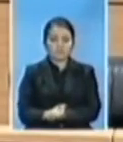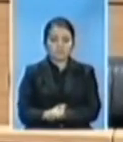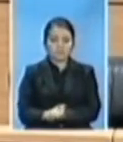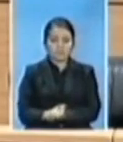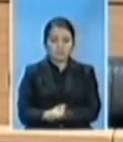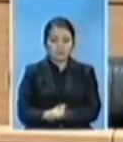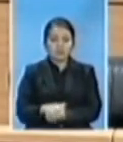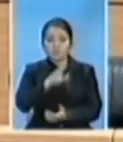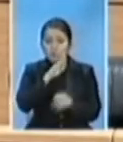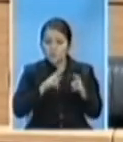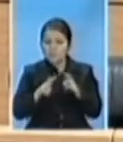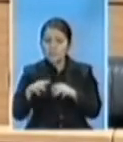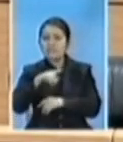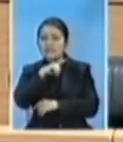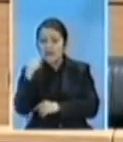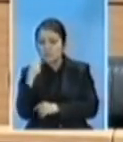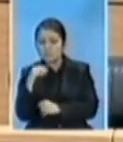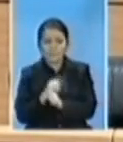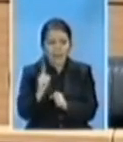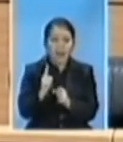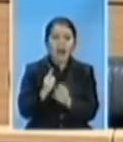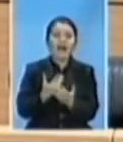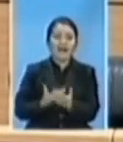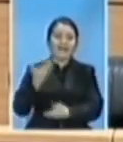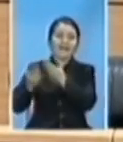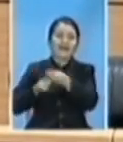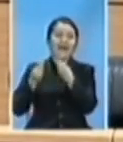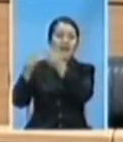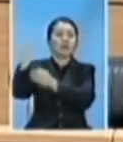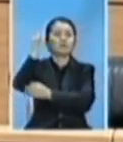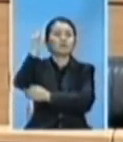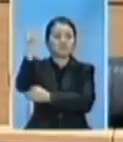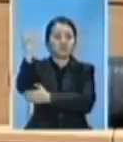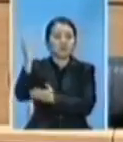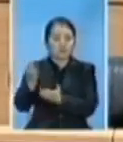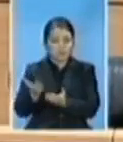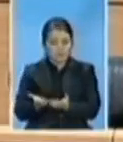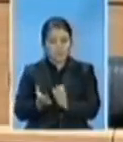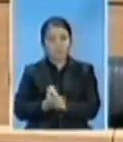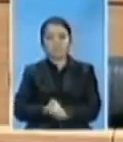พอจะขาดทุนก็ยัดขายทักษิณเขาไงยัดขายชินขอบเขา